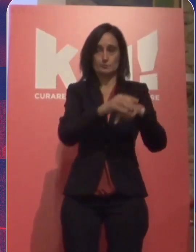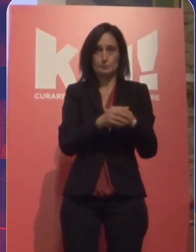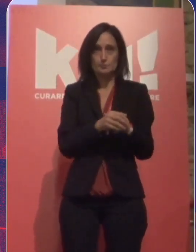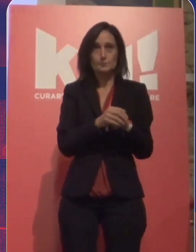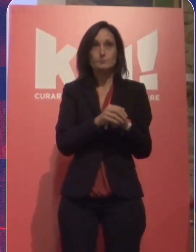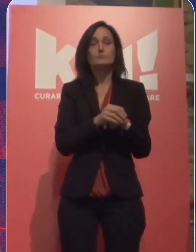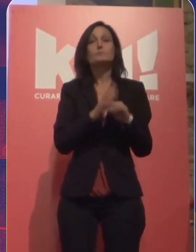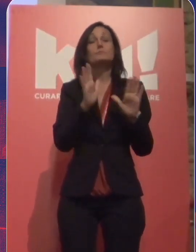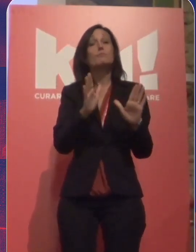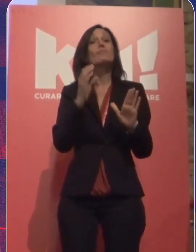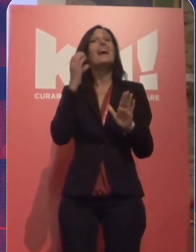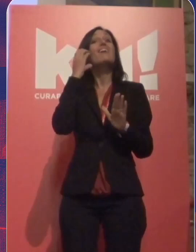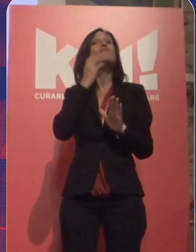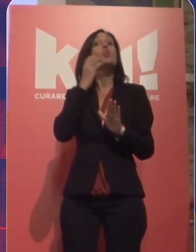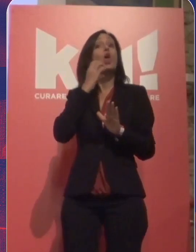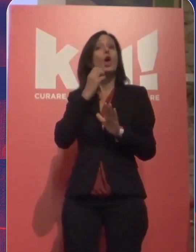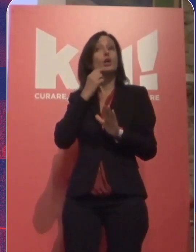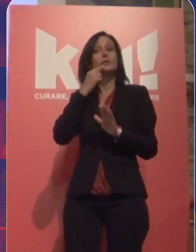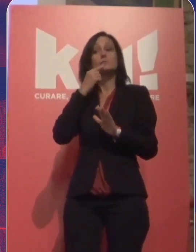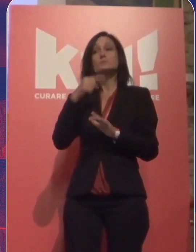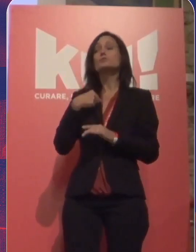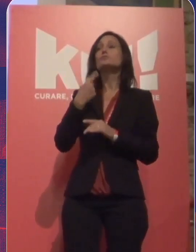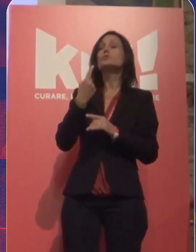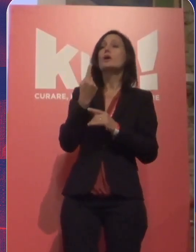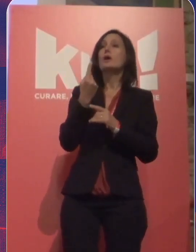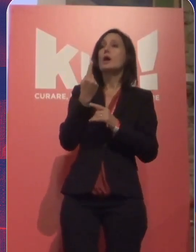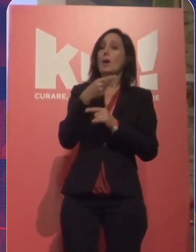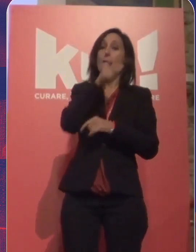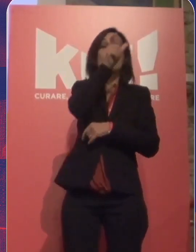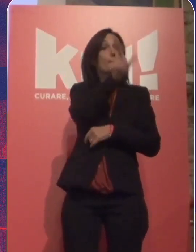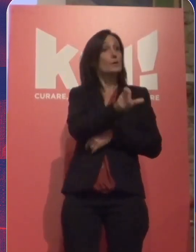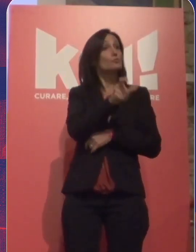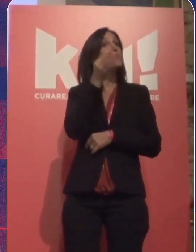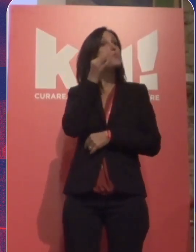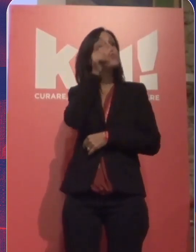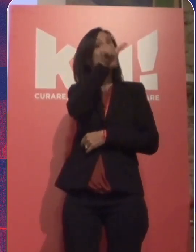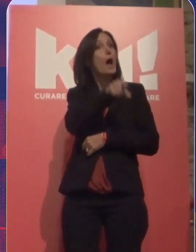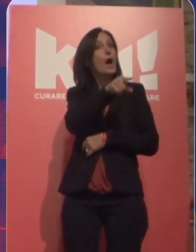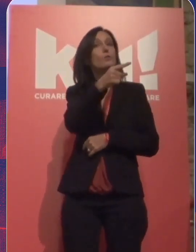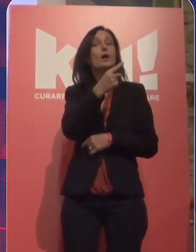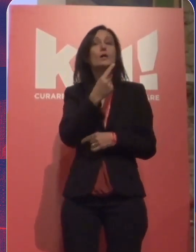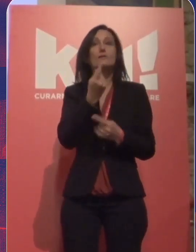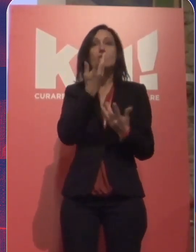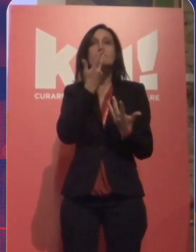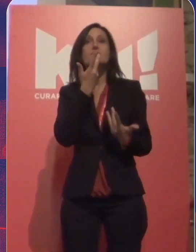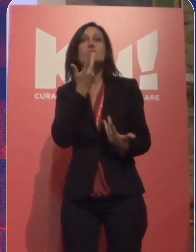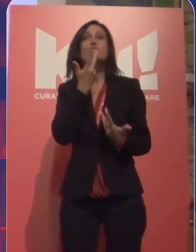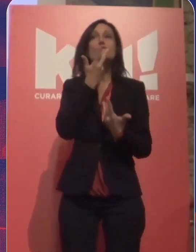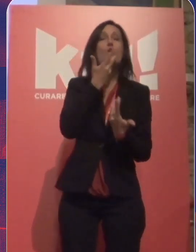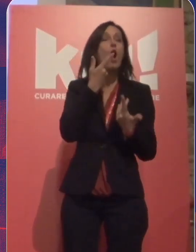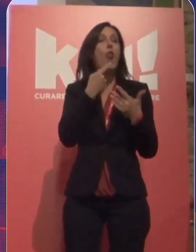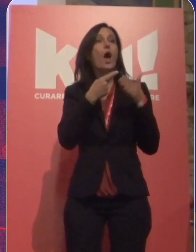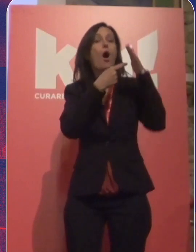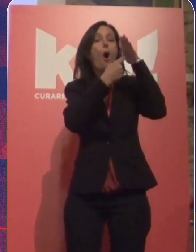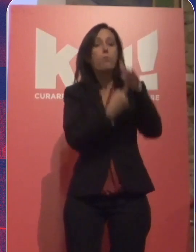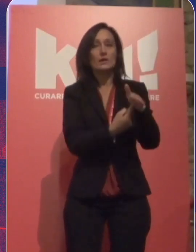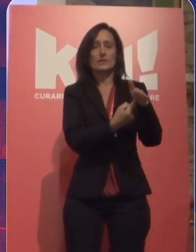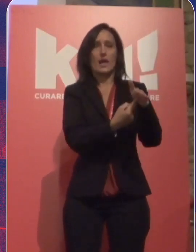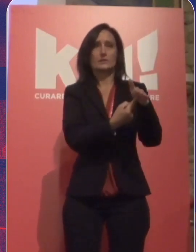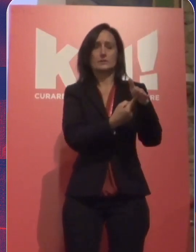come assetato di obbedienza ci introduce a una faccia più opaca della pulsione più